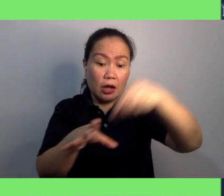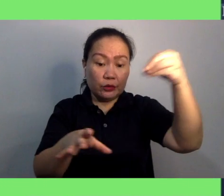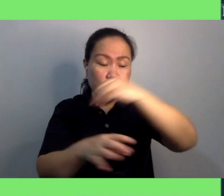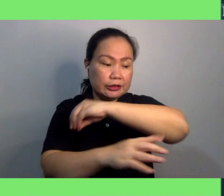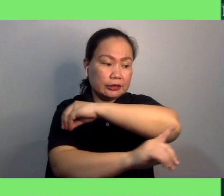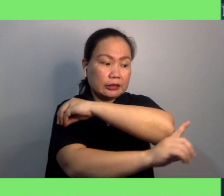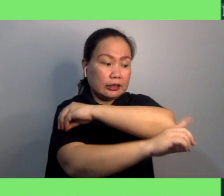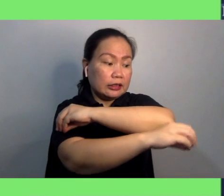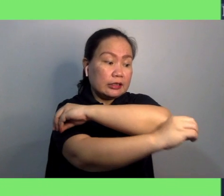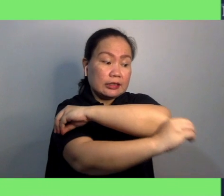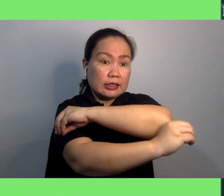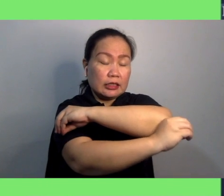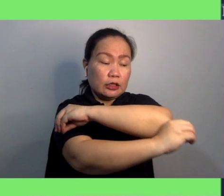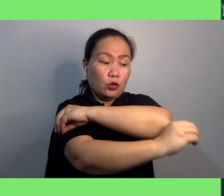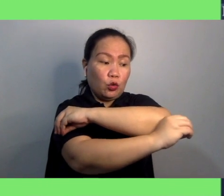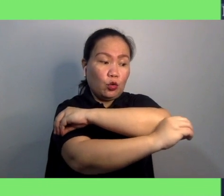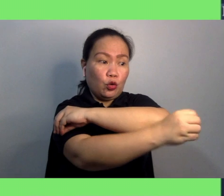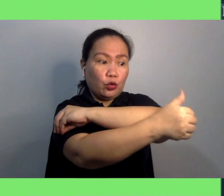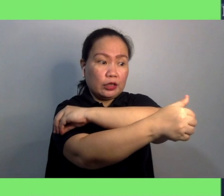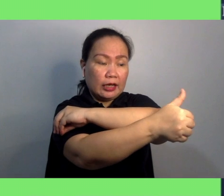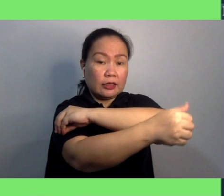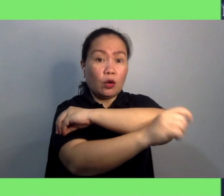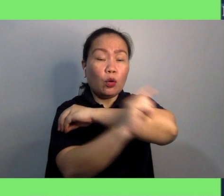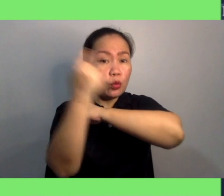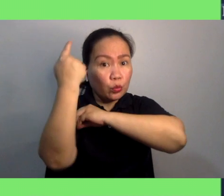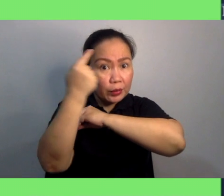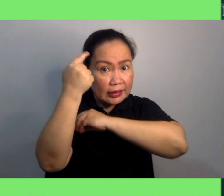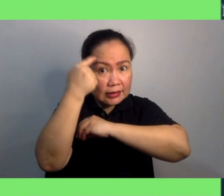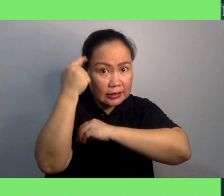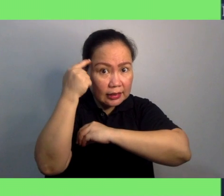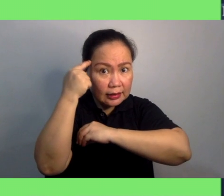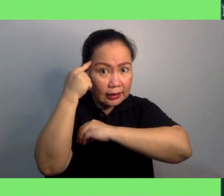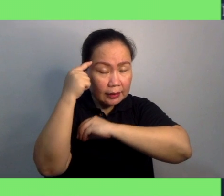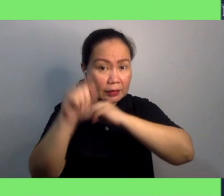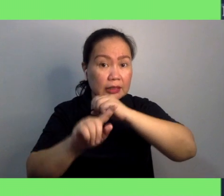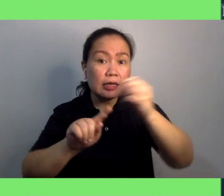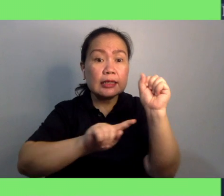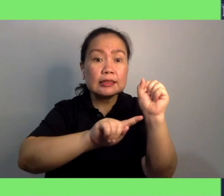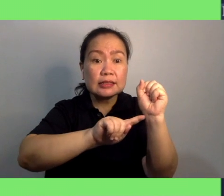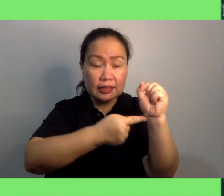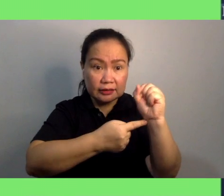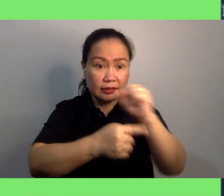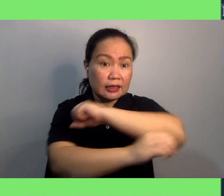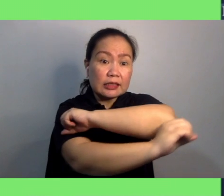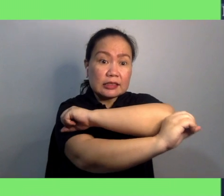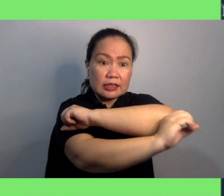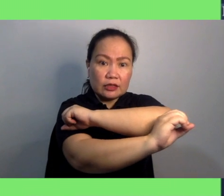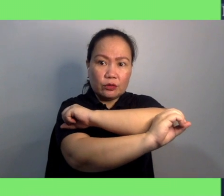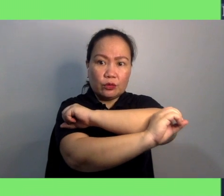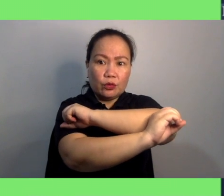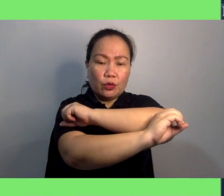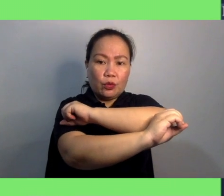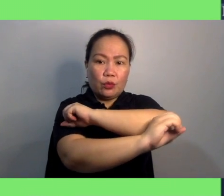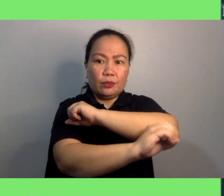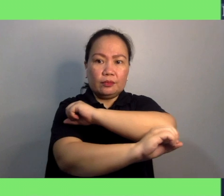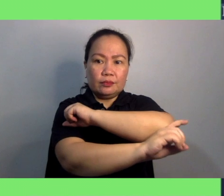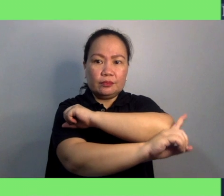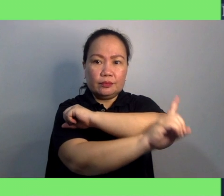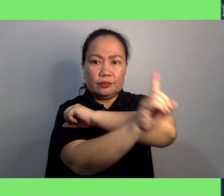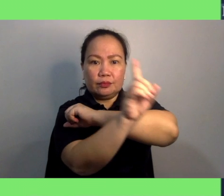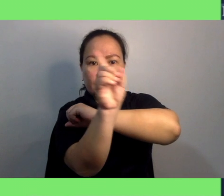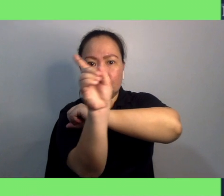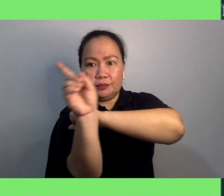outer scale. Okay? So dito tayo titingin. Okay? So tingnan natin. So this is